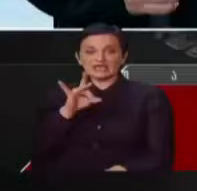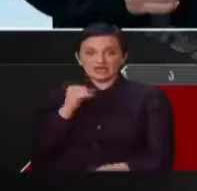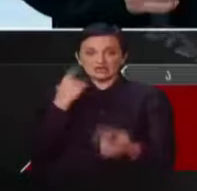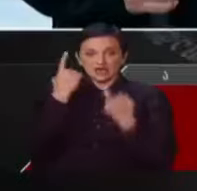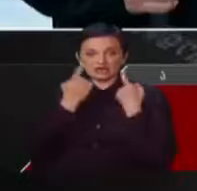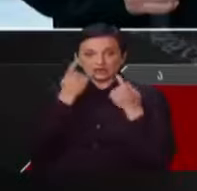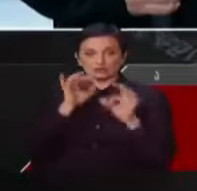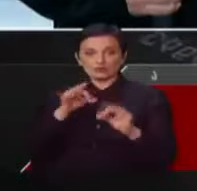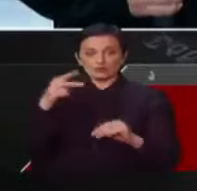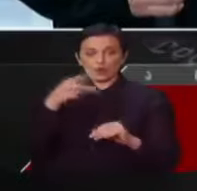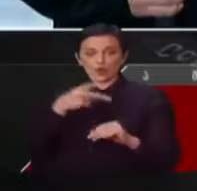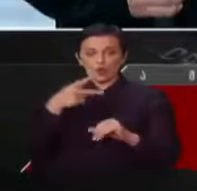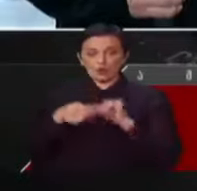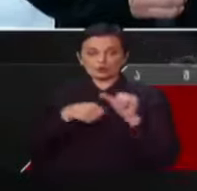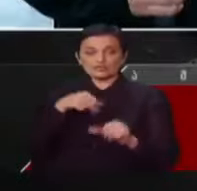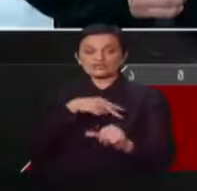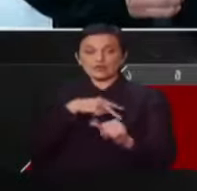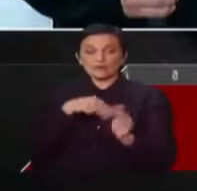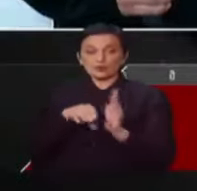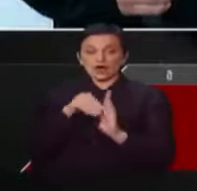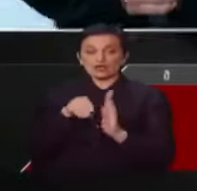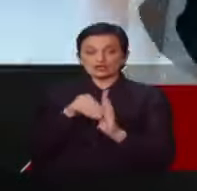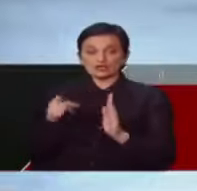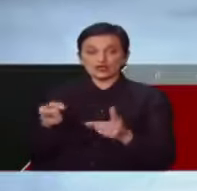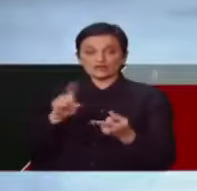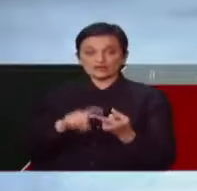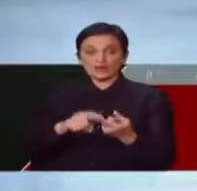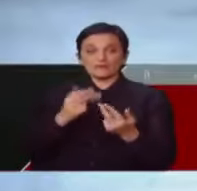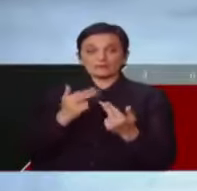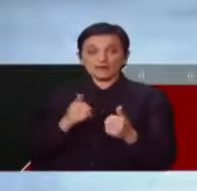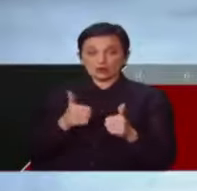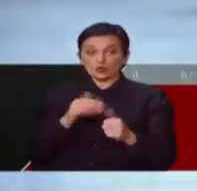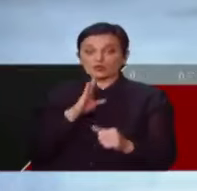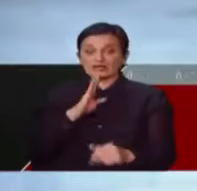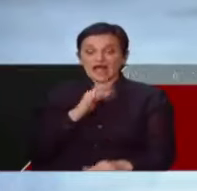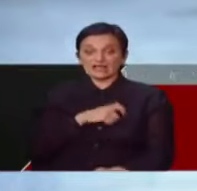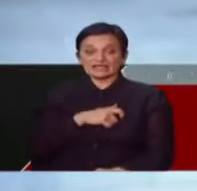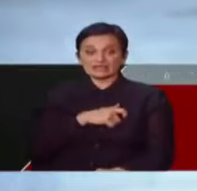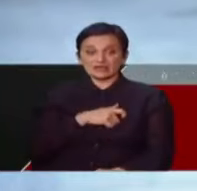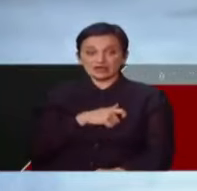ոտես ինպորմացիա որի աթաս ոտցիցլի սա պարլամենտո արջոնեպտան դա կավշիրեպիտ, դա ռոգործ կալի